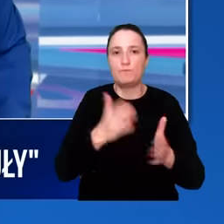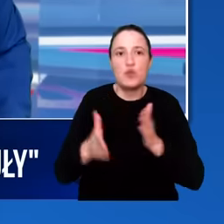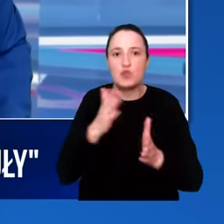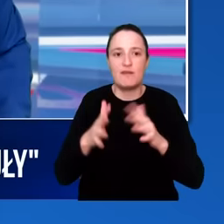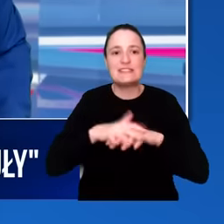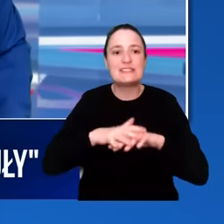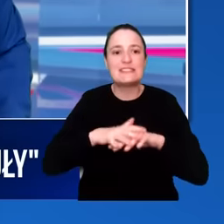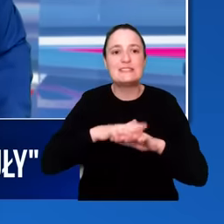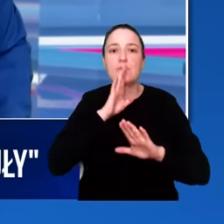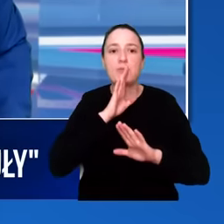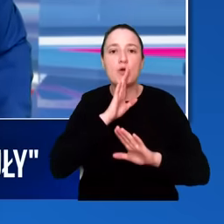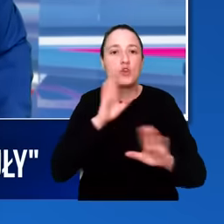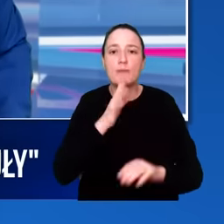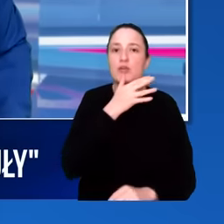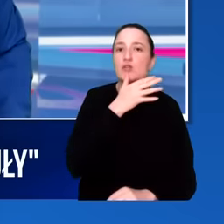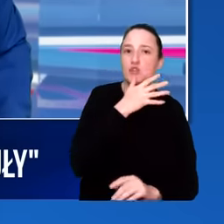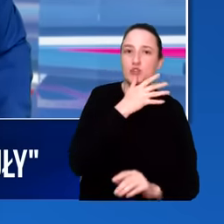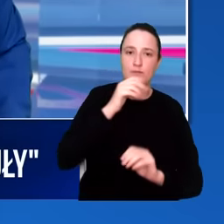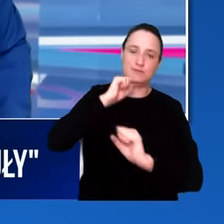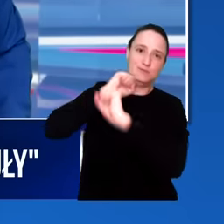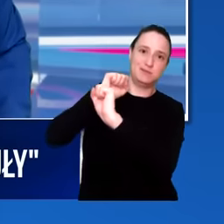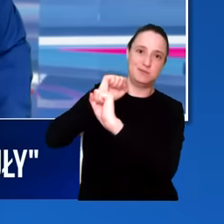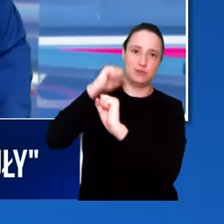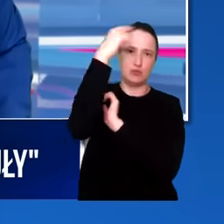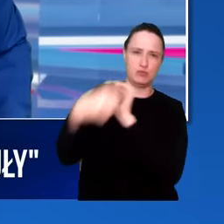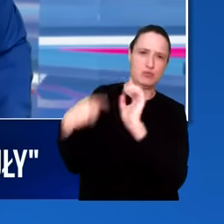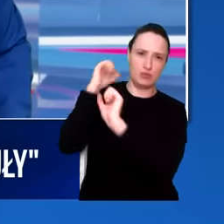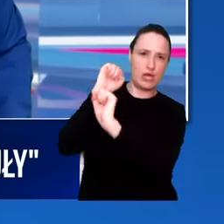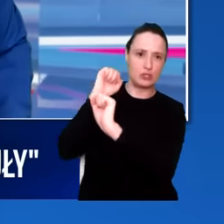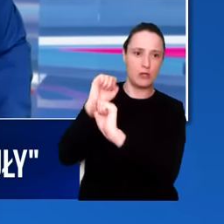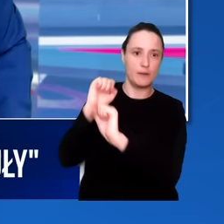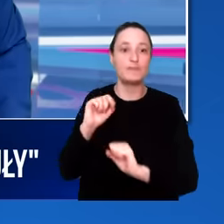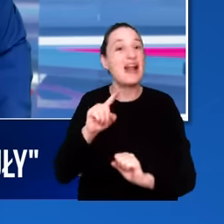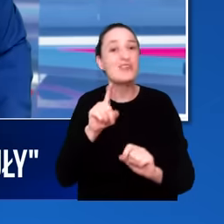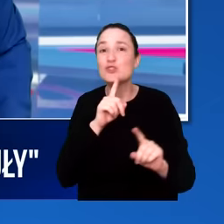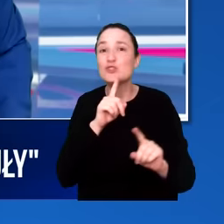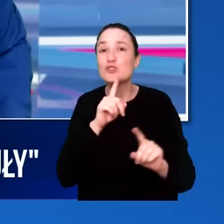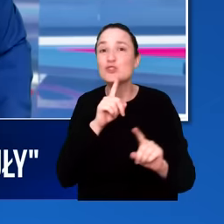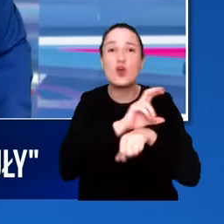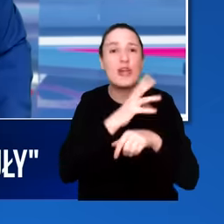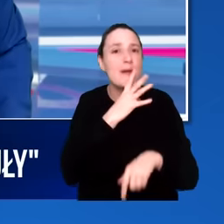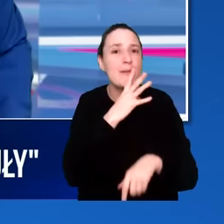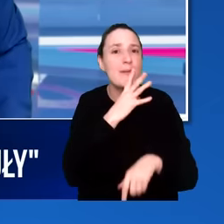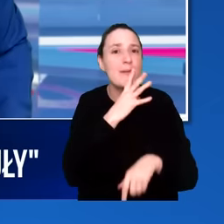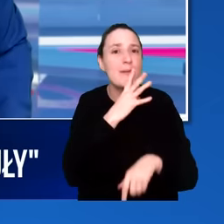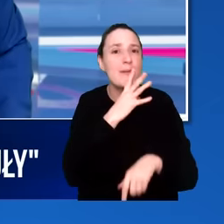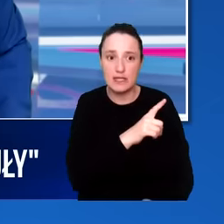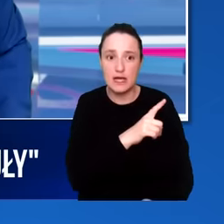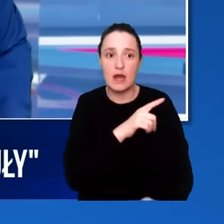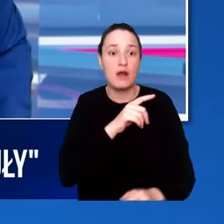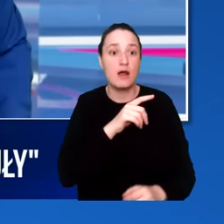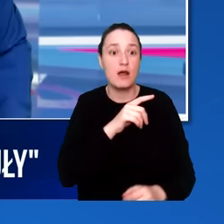żydowskiego systemu, natomiast nie uda im się, ponieważ to jest technologia amerykańska. Nad Nowym Jorkiem i Waszyngtonem